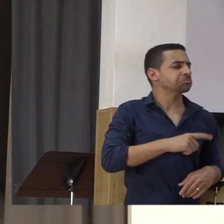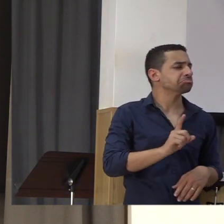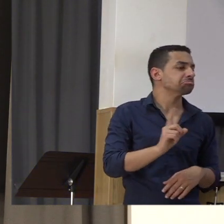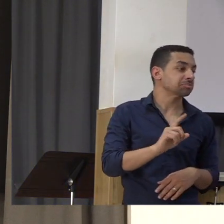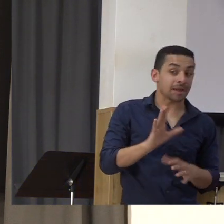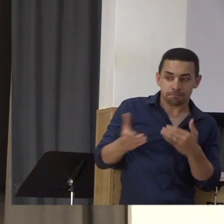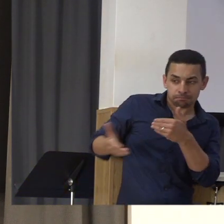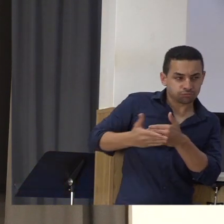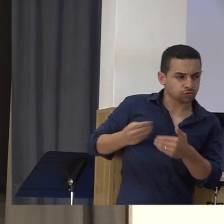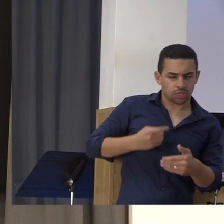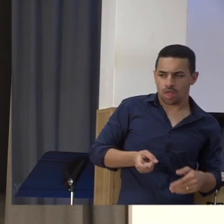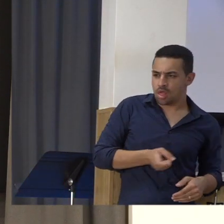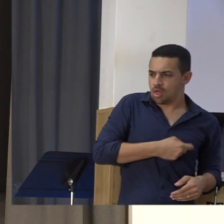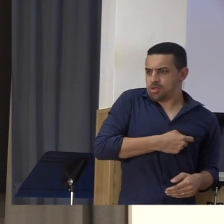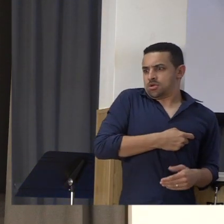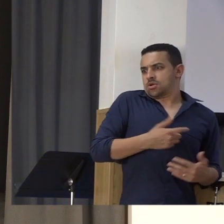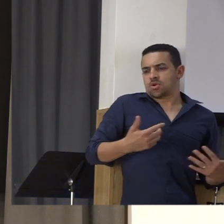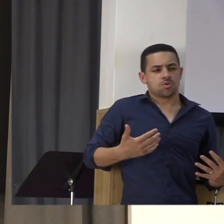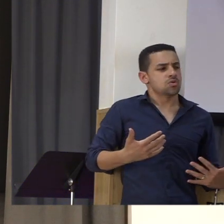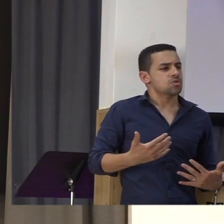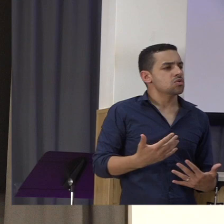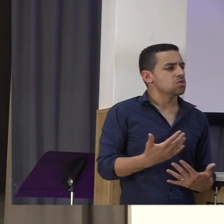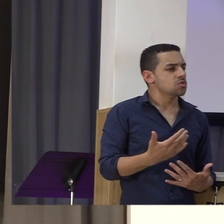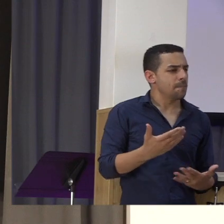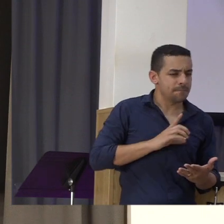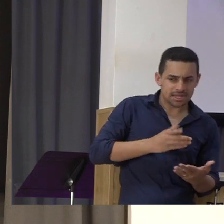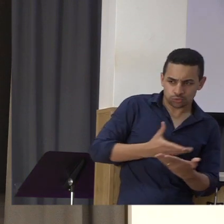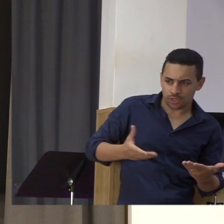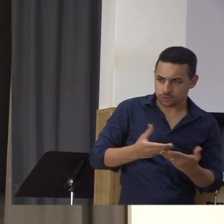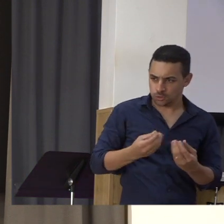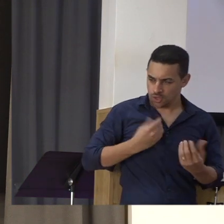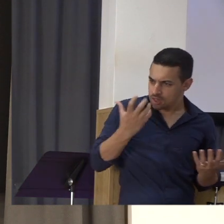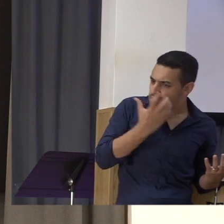Mais Dieu va laisser arriver une situation par un proche.